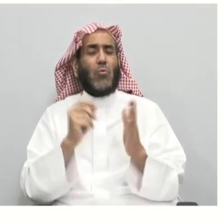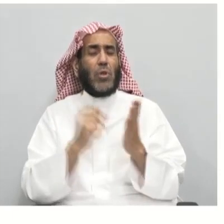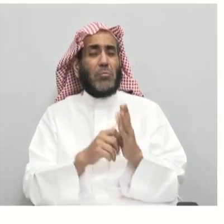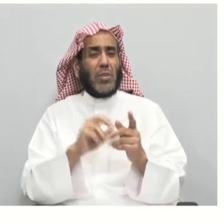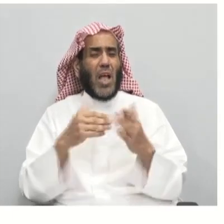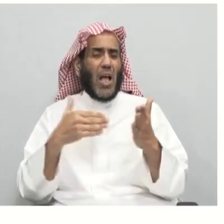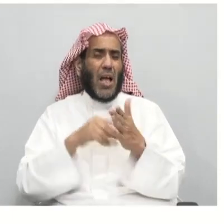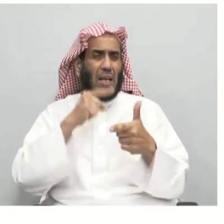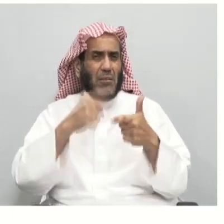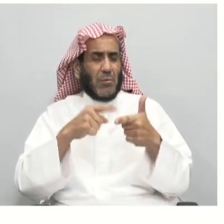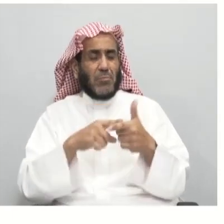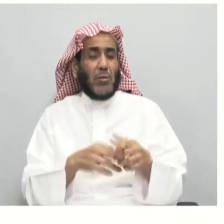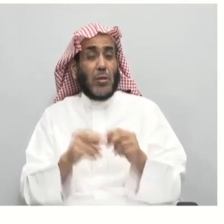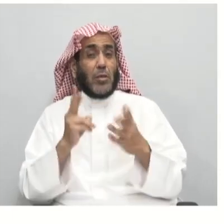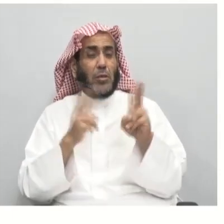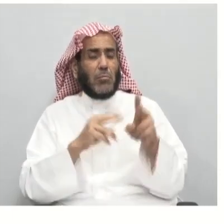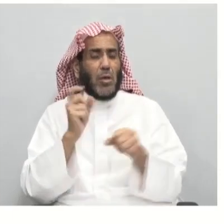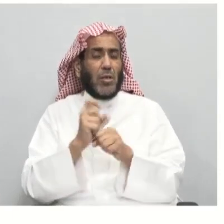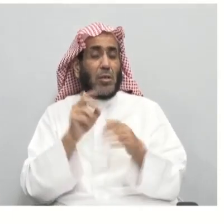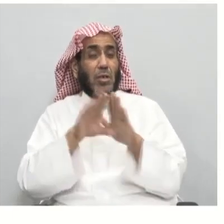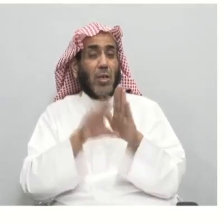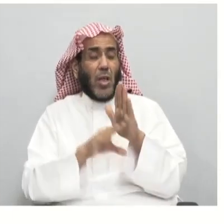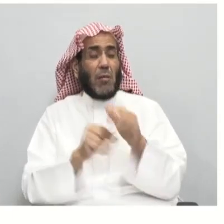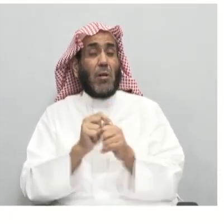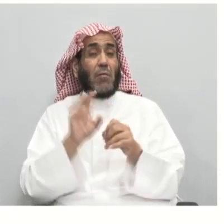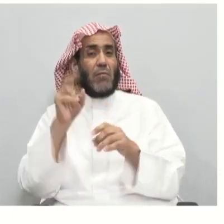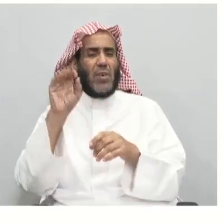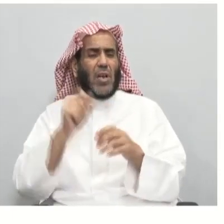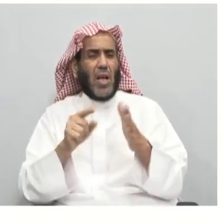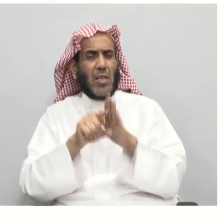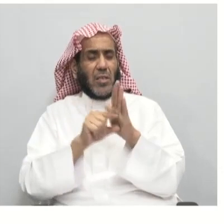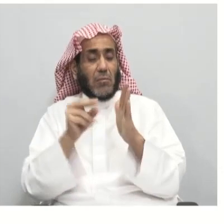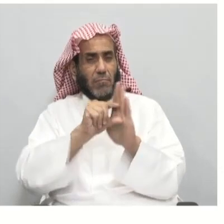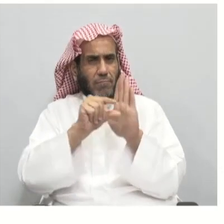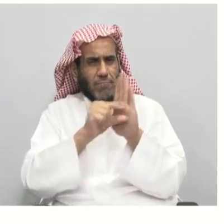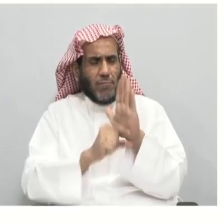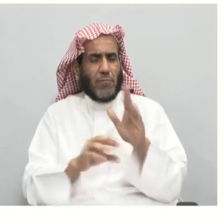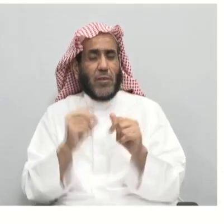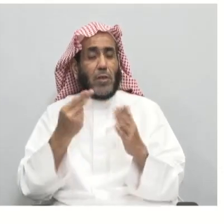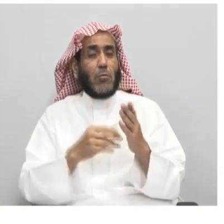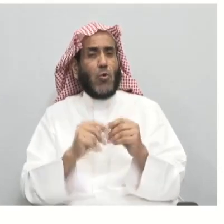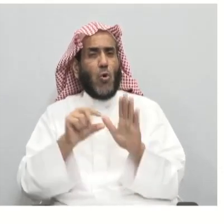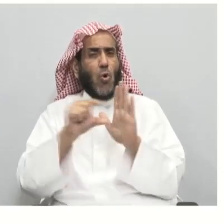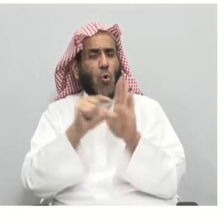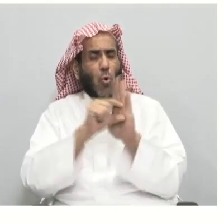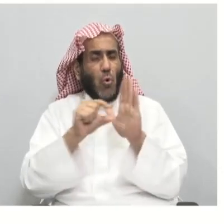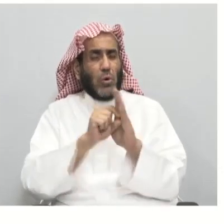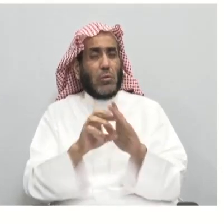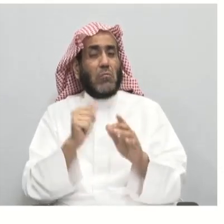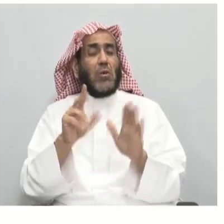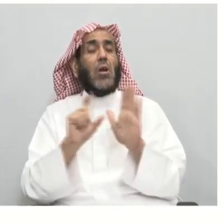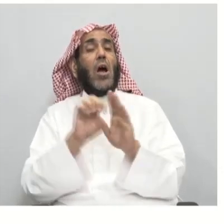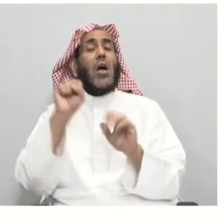تمييزها اتباع نظام الفقرات في الكتابه كل عنصر في فقره مستقله